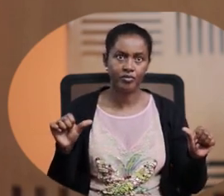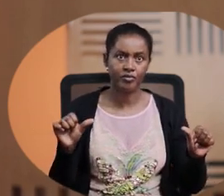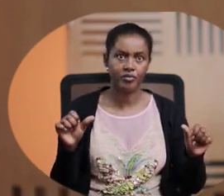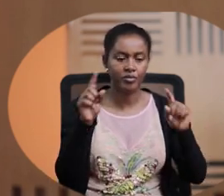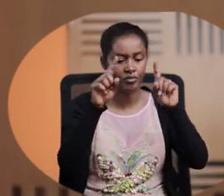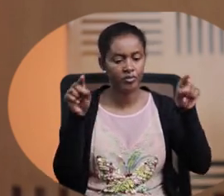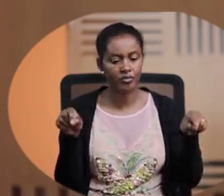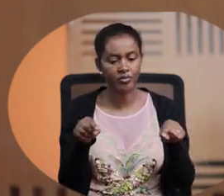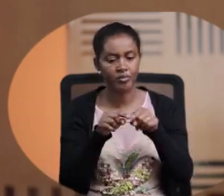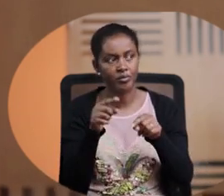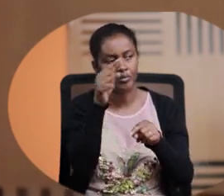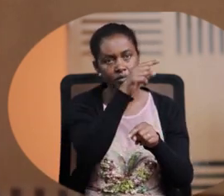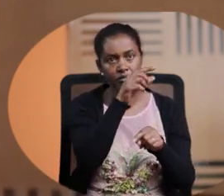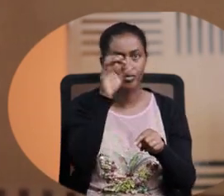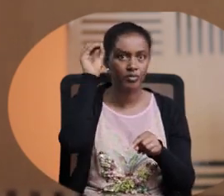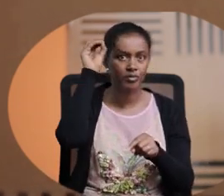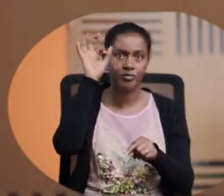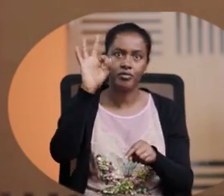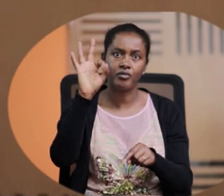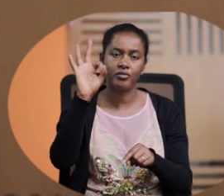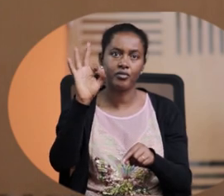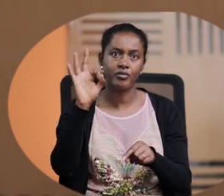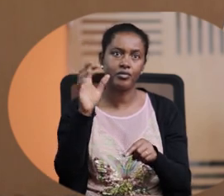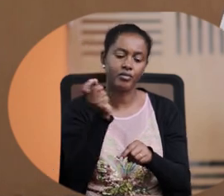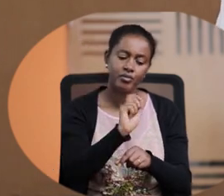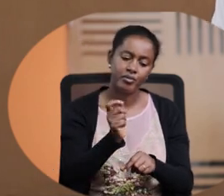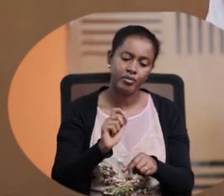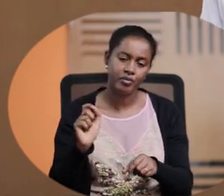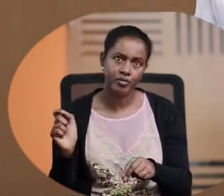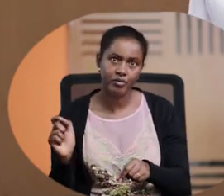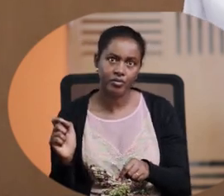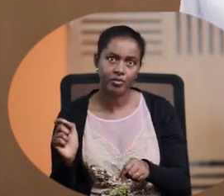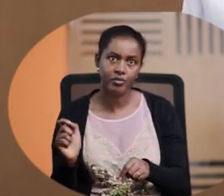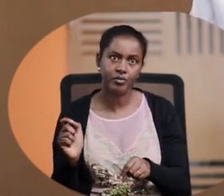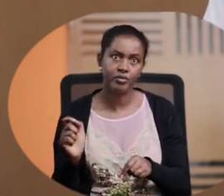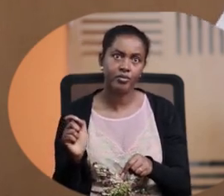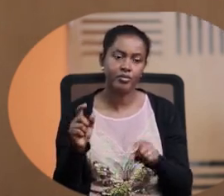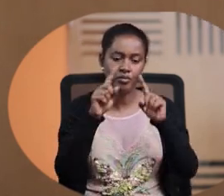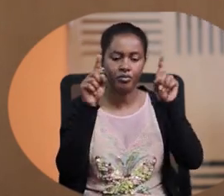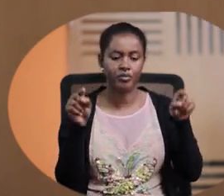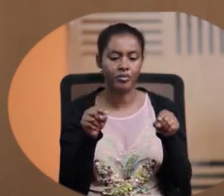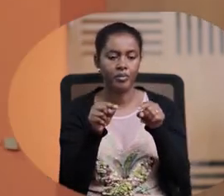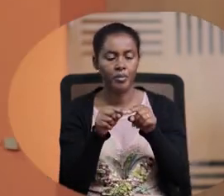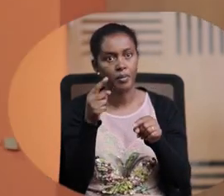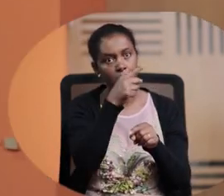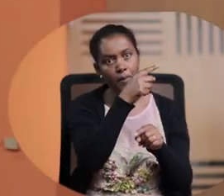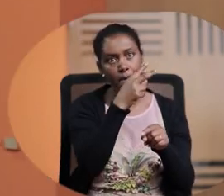degree fahrenheititin galmai degree fahrenheit ti yero galmau gabate kanatin galmai jira